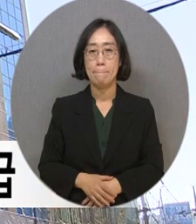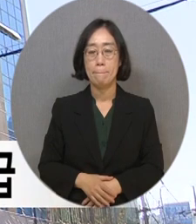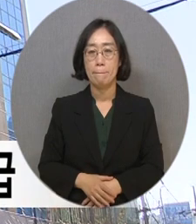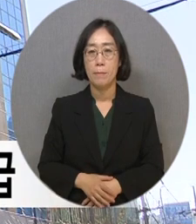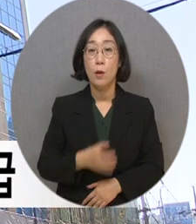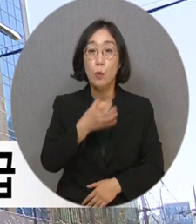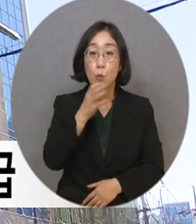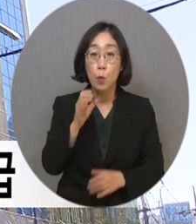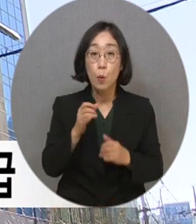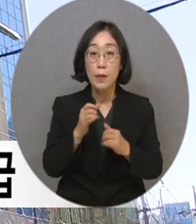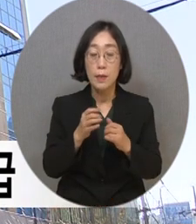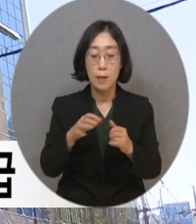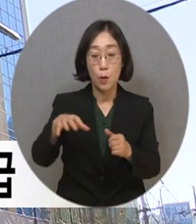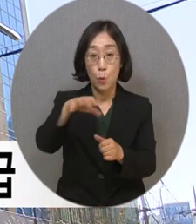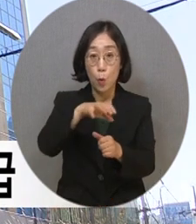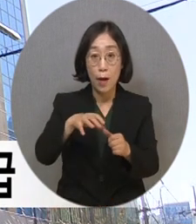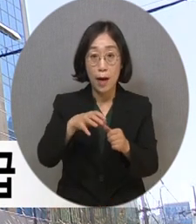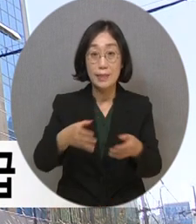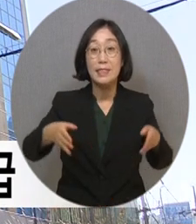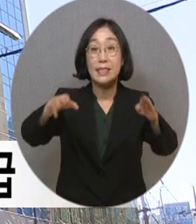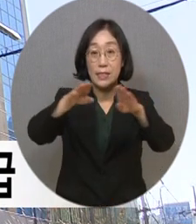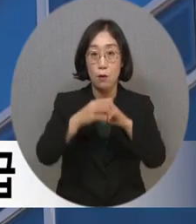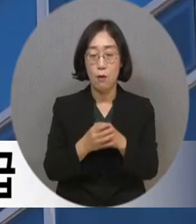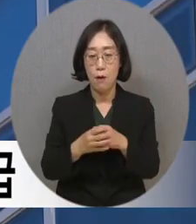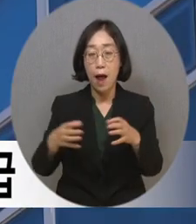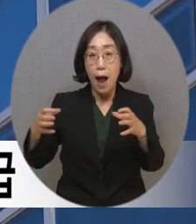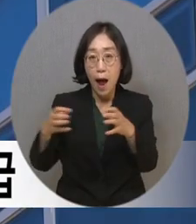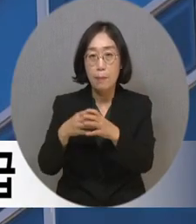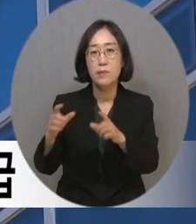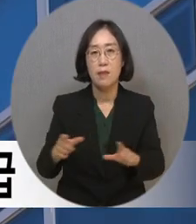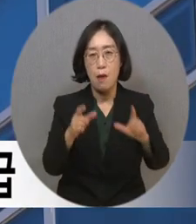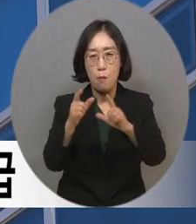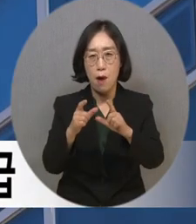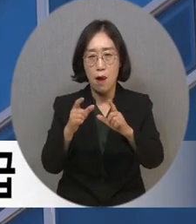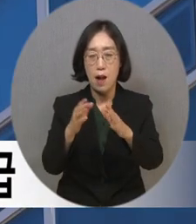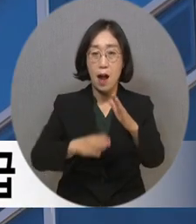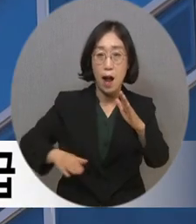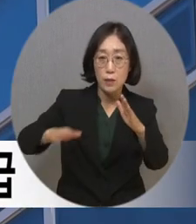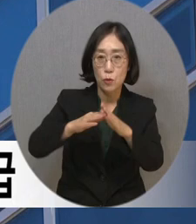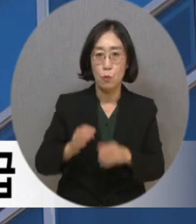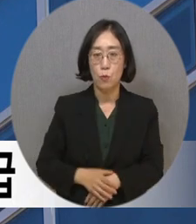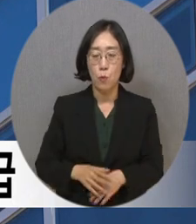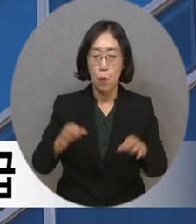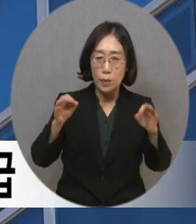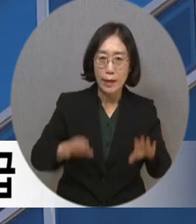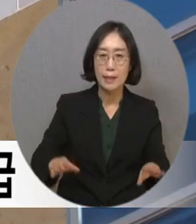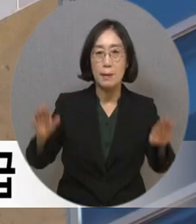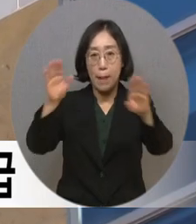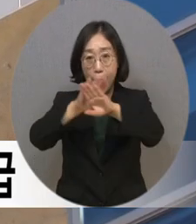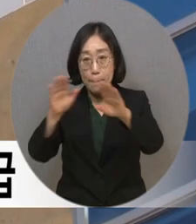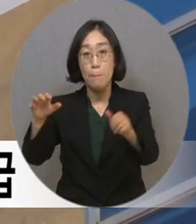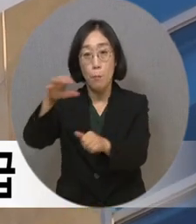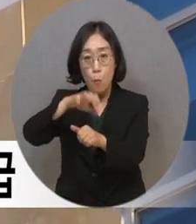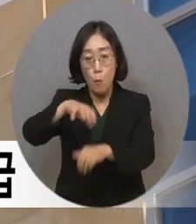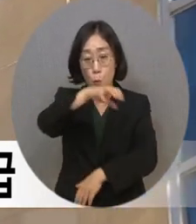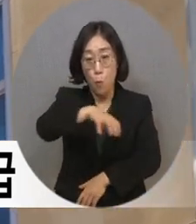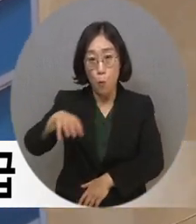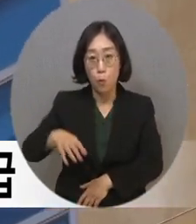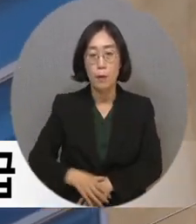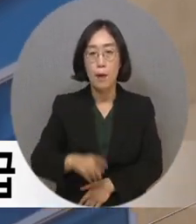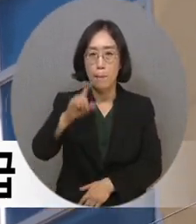노인 요양 시설 노인요양 공동생활 가정 주야간 보호 단기 보호 기관 등 입수용 시설